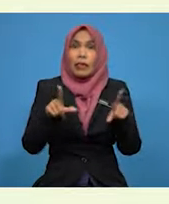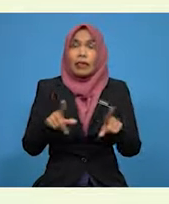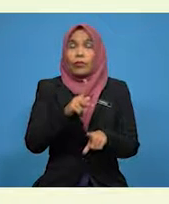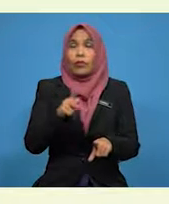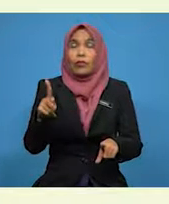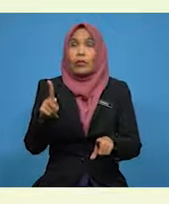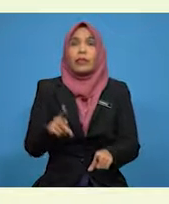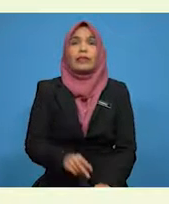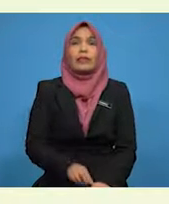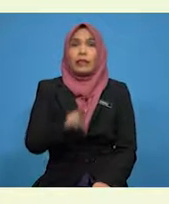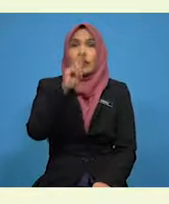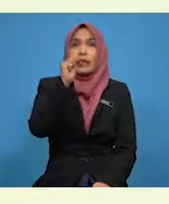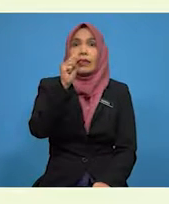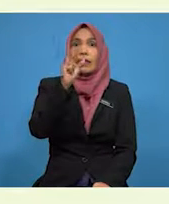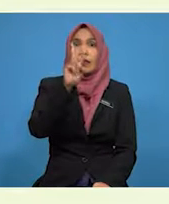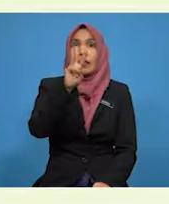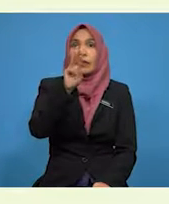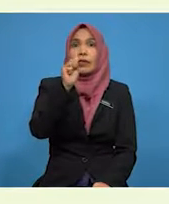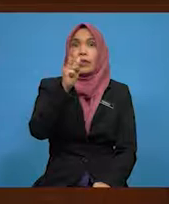air minuman ternakan poultry.